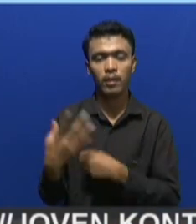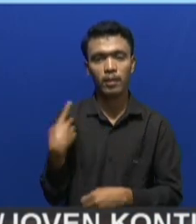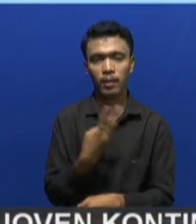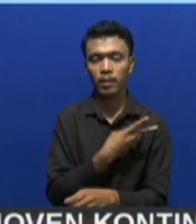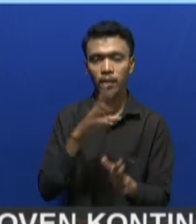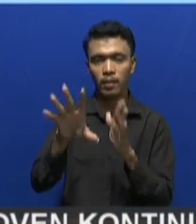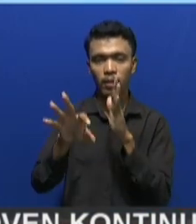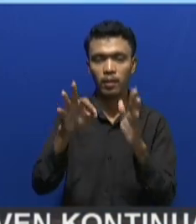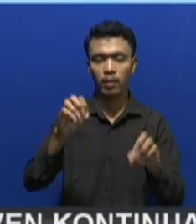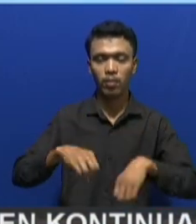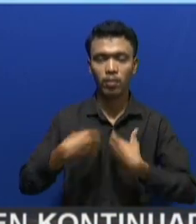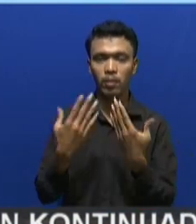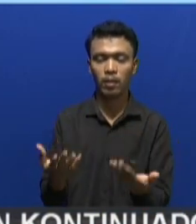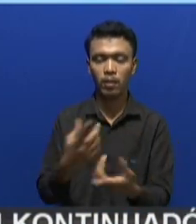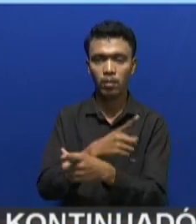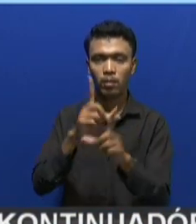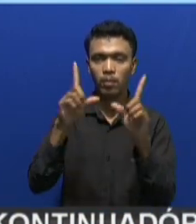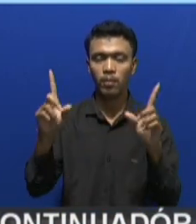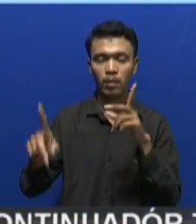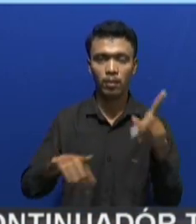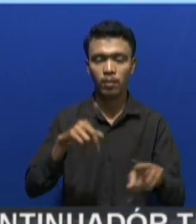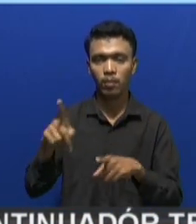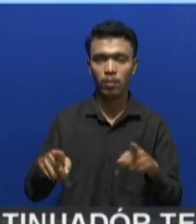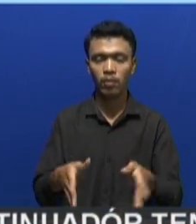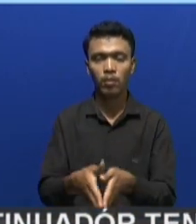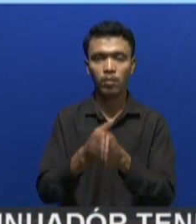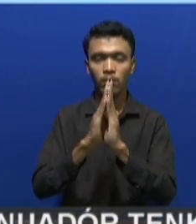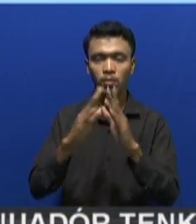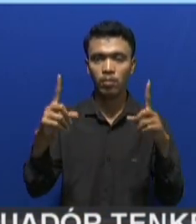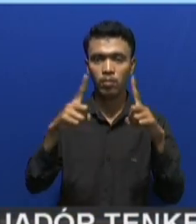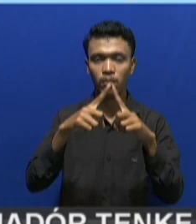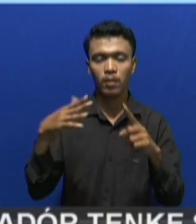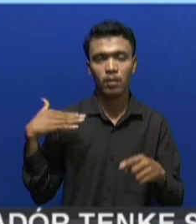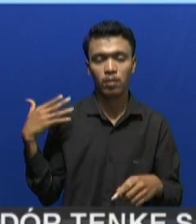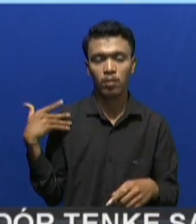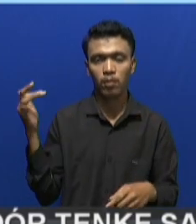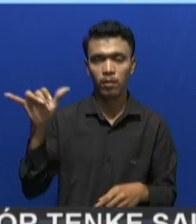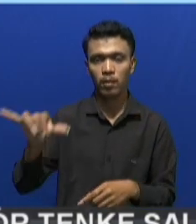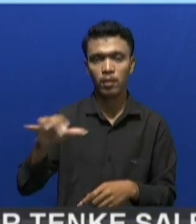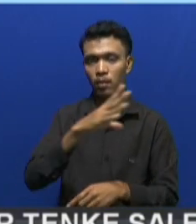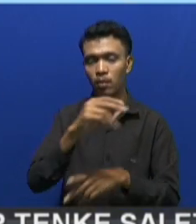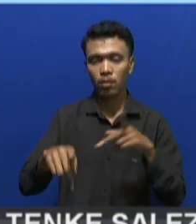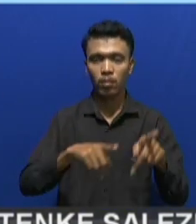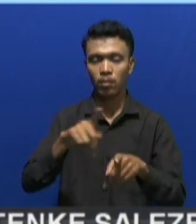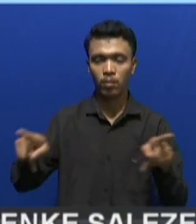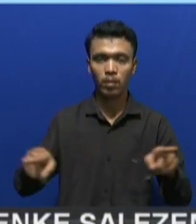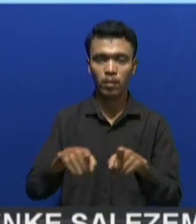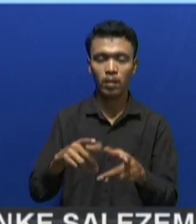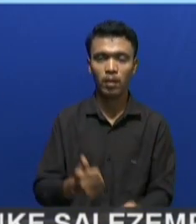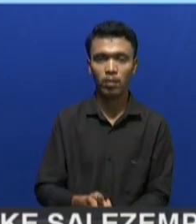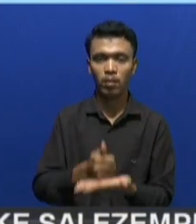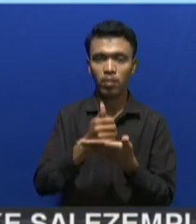ita liliu fatena ba itenia ami apela ba itenia juventude sira komunidade atunune bele mai kontribu